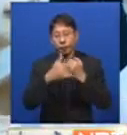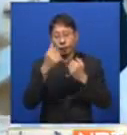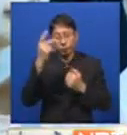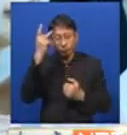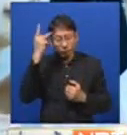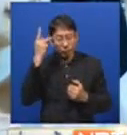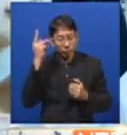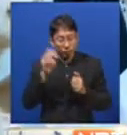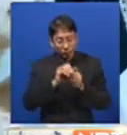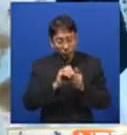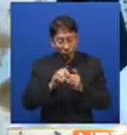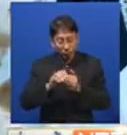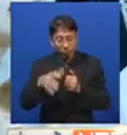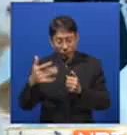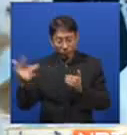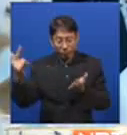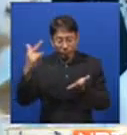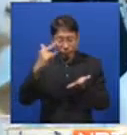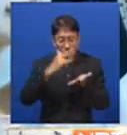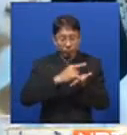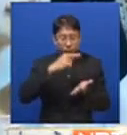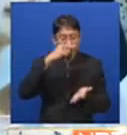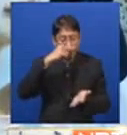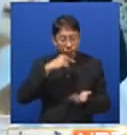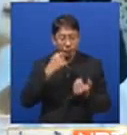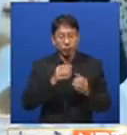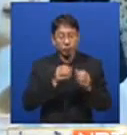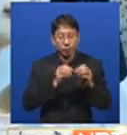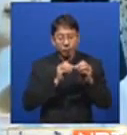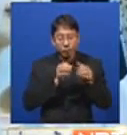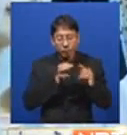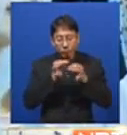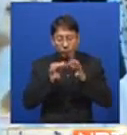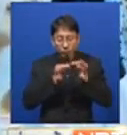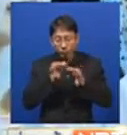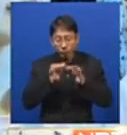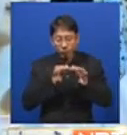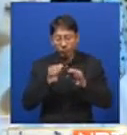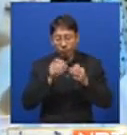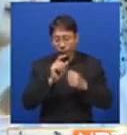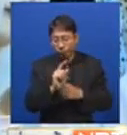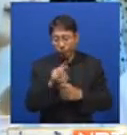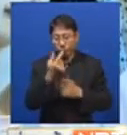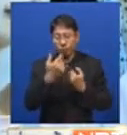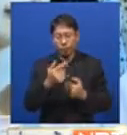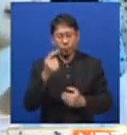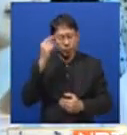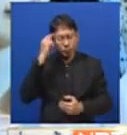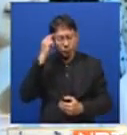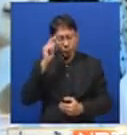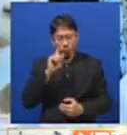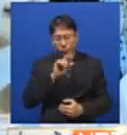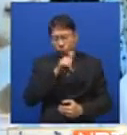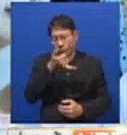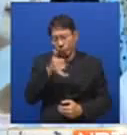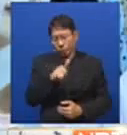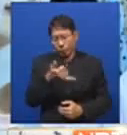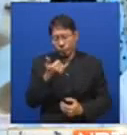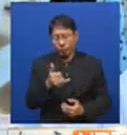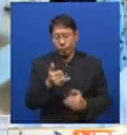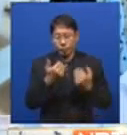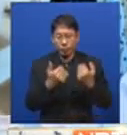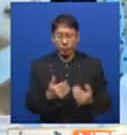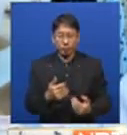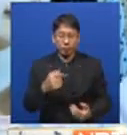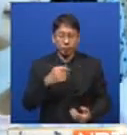ถึงเราก็จะมีคำแนะนำนะครับที่ด่านนี้สำหรับผู้ที่มีอาการสงสัยว่าเรื่องจะเข้าไปในเมืองที่มีอาการแพร่เชื้อและส